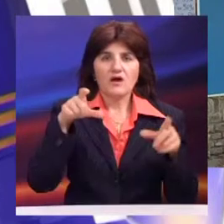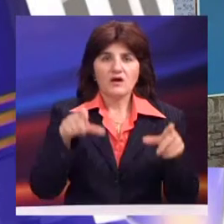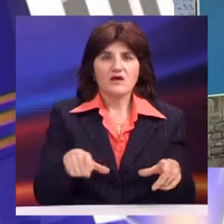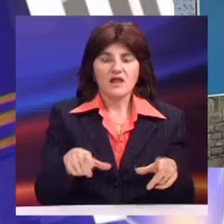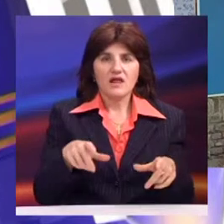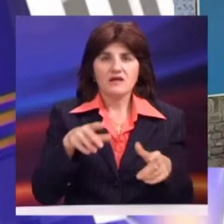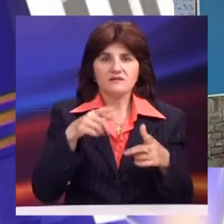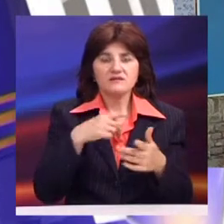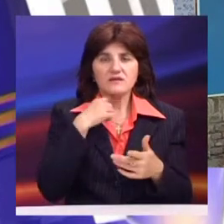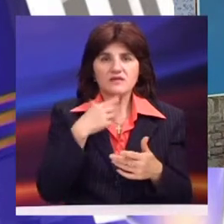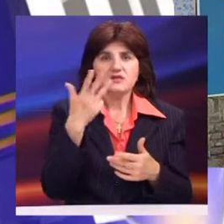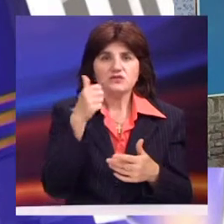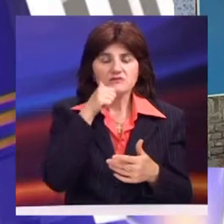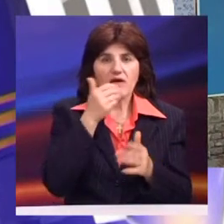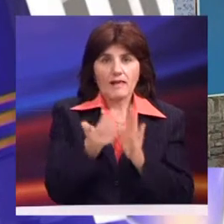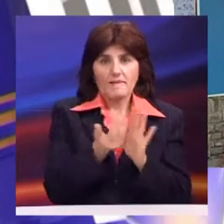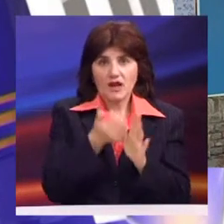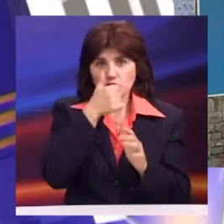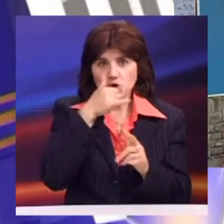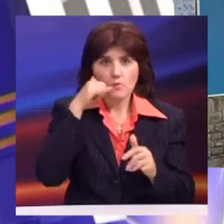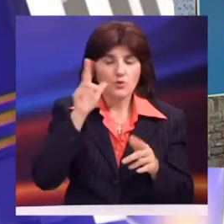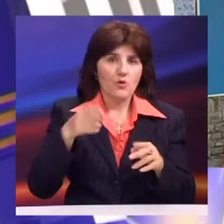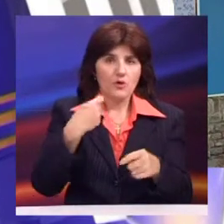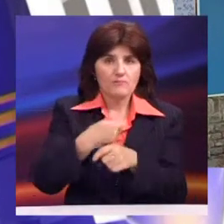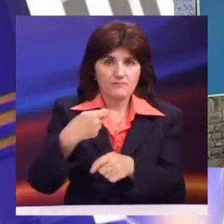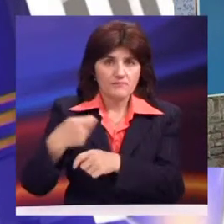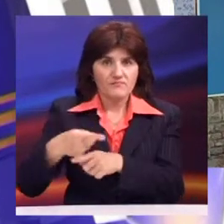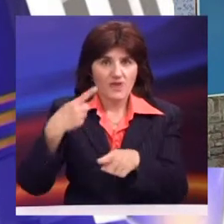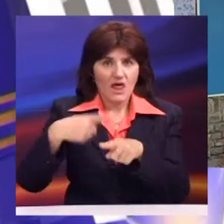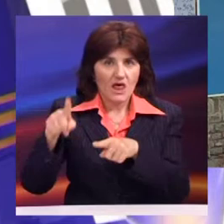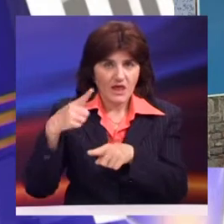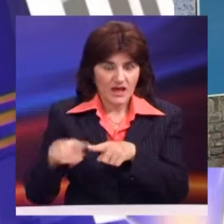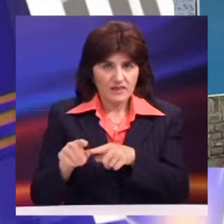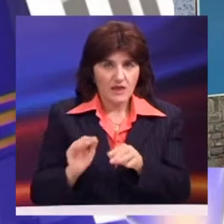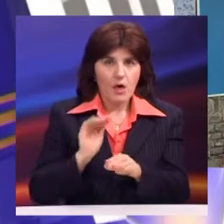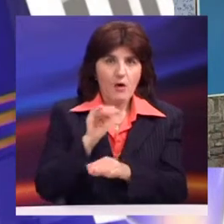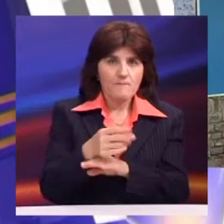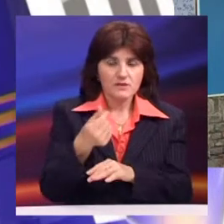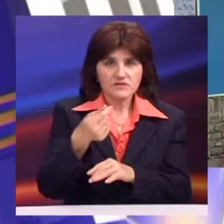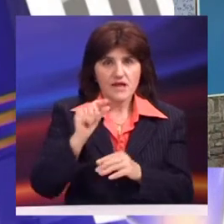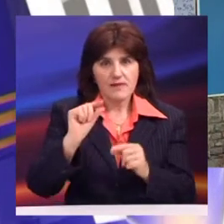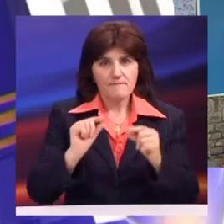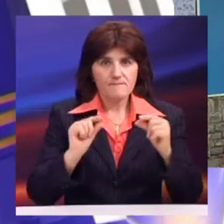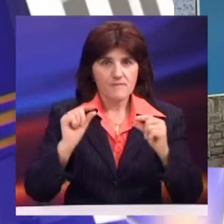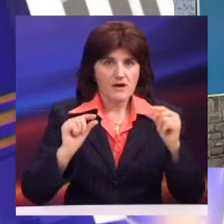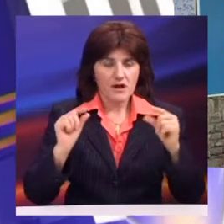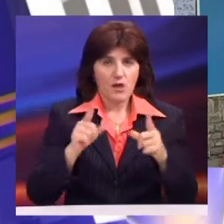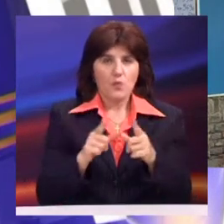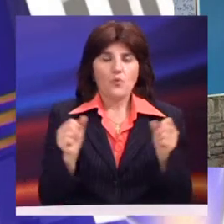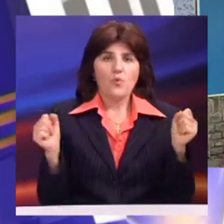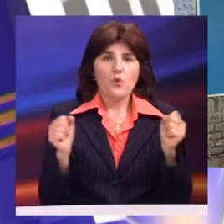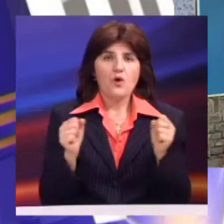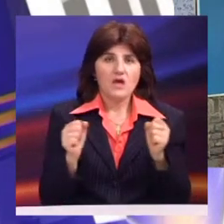ide 10-14 dana pred put. E sad, tu posle se cene malo, da kažemo, koriguju, pa onda